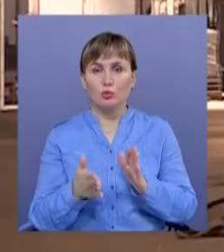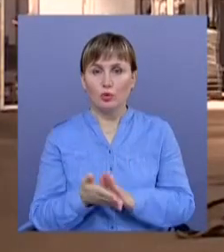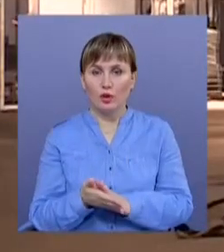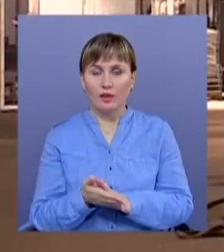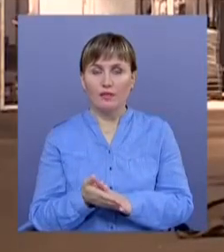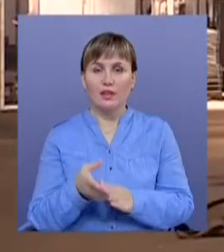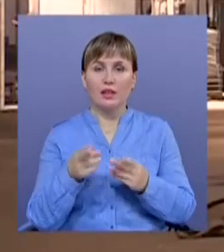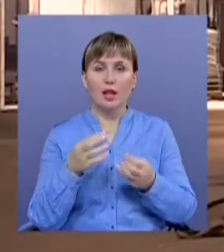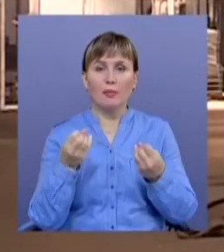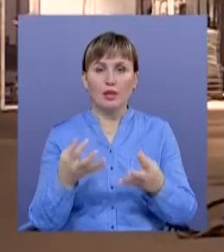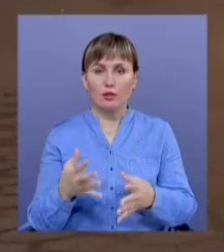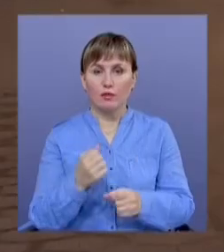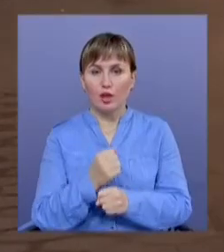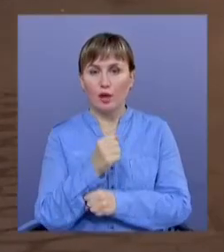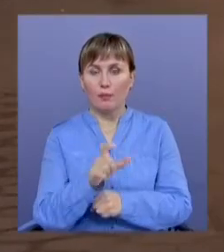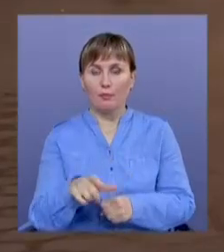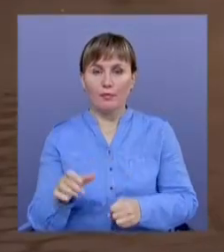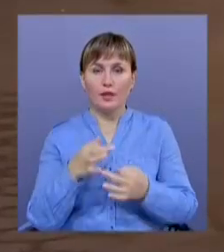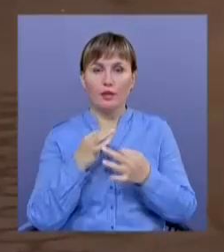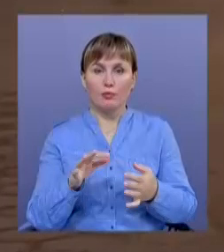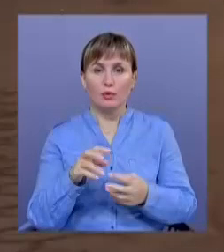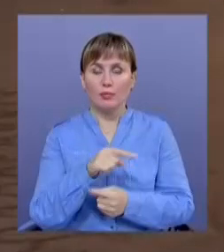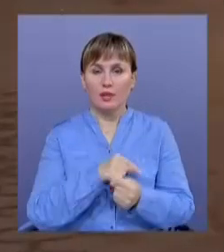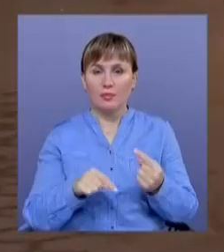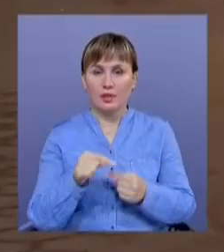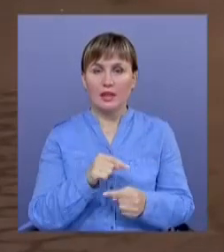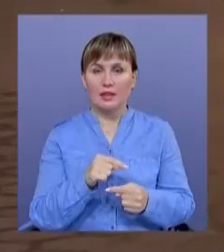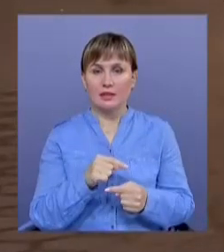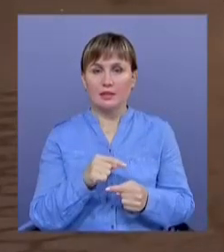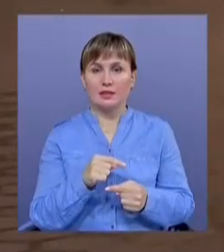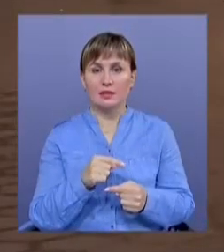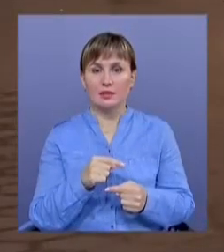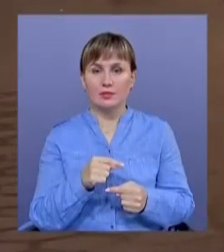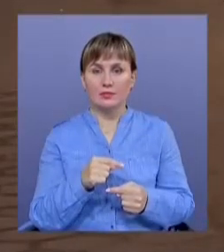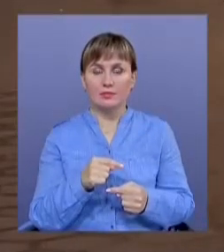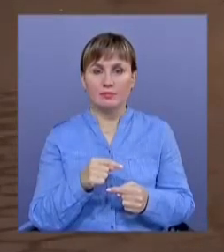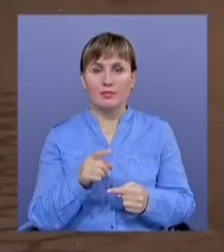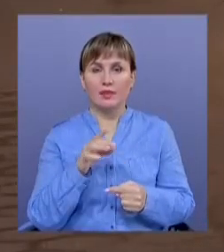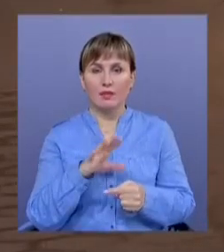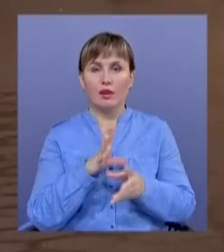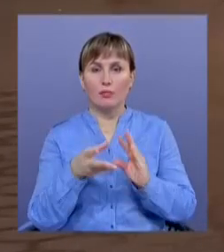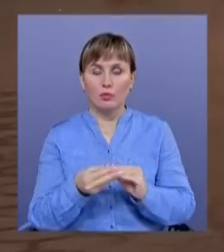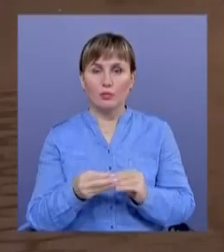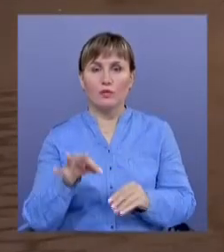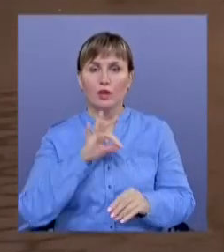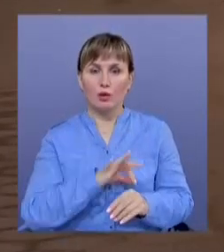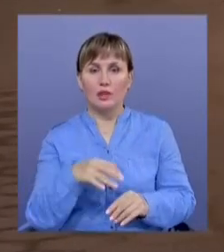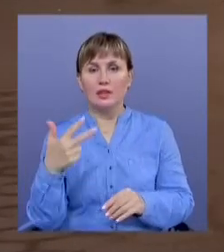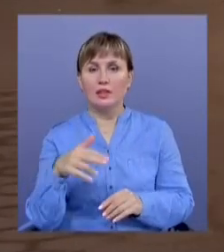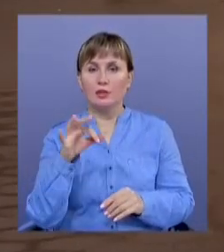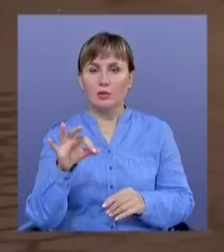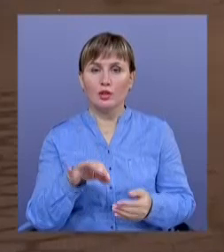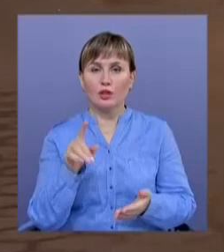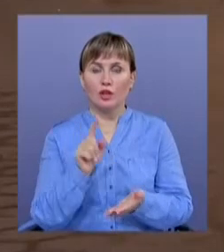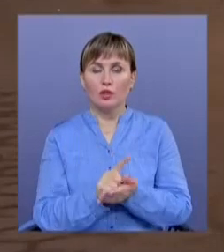для простого рабочего. В любом предприятии от общего дохода 30%